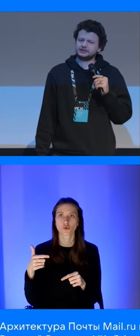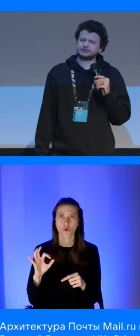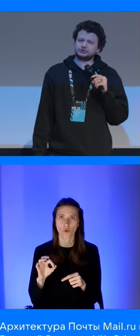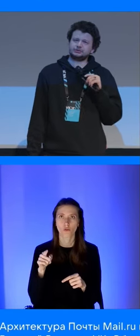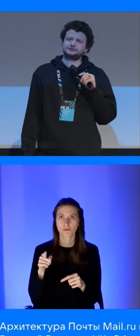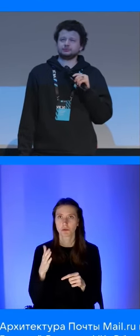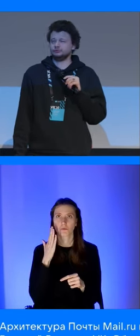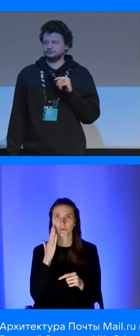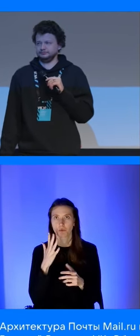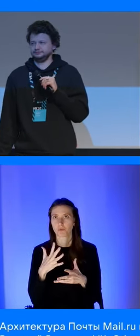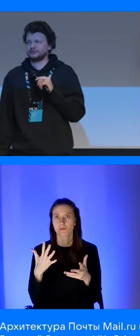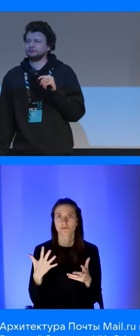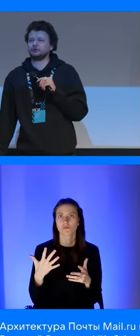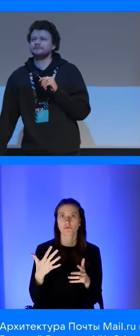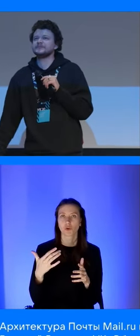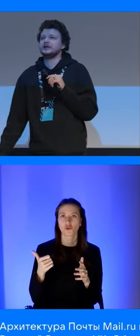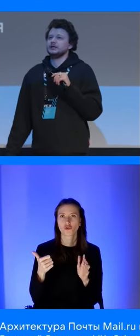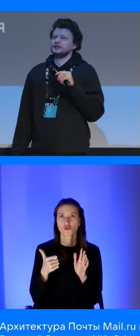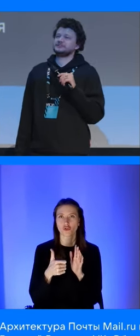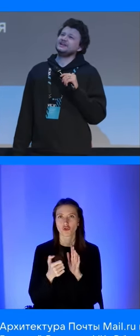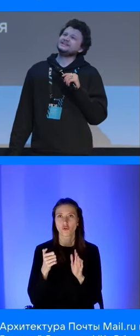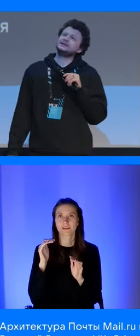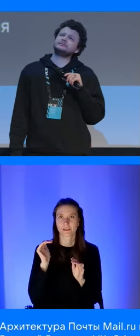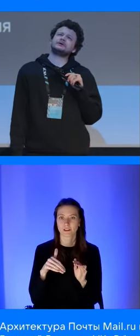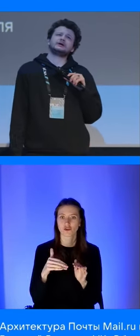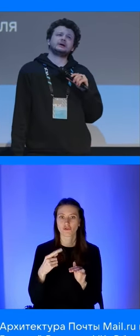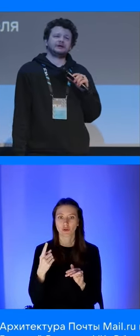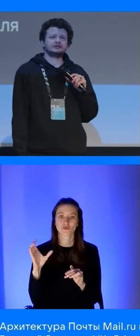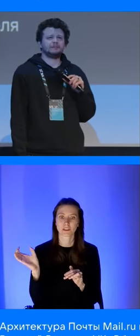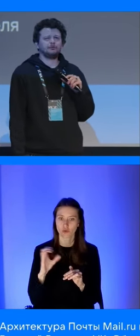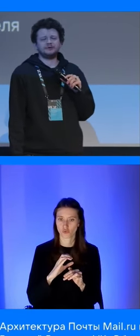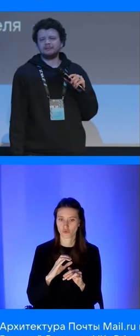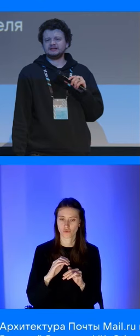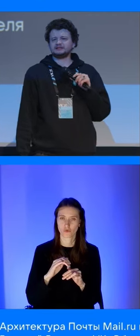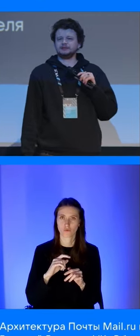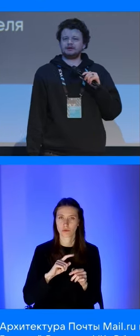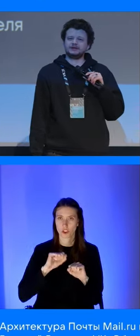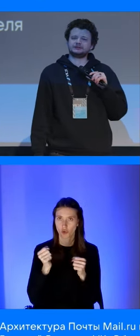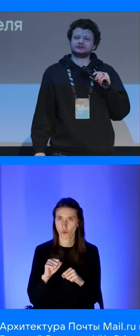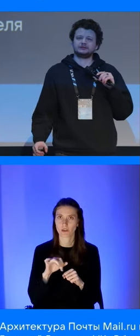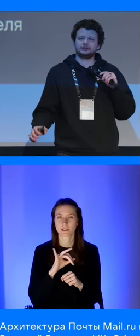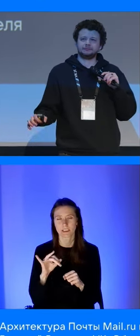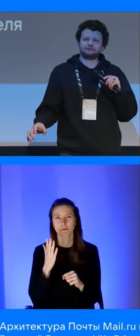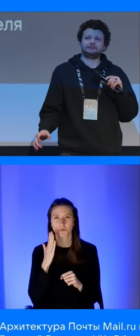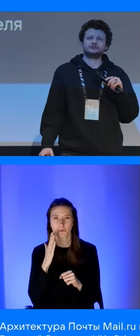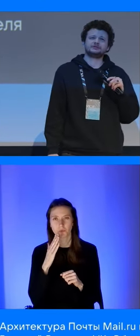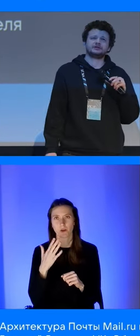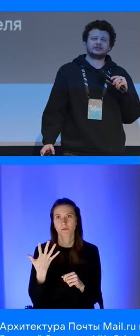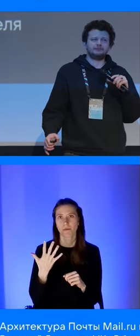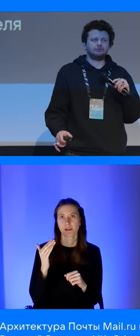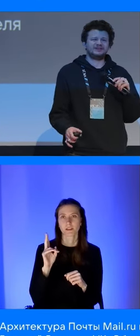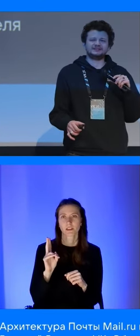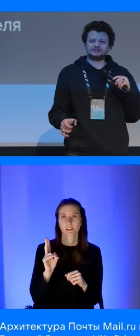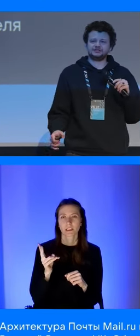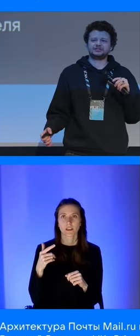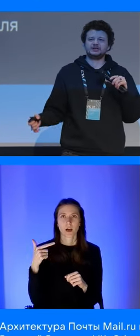минуту. Это где-то 600 тысяч в секунду. Это много. И в среднем порядка полумегабайта занимает профиль пользователя.